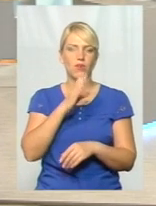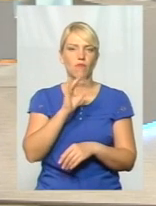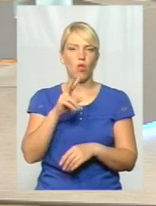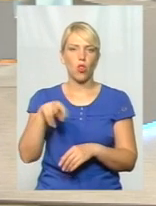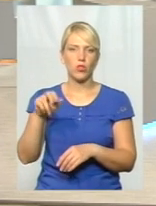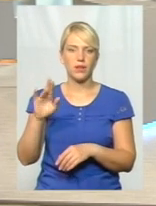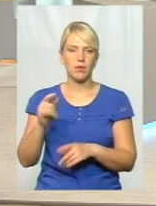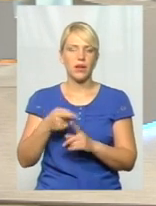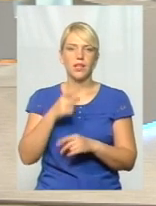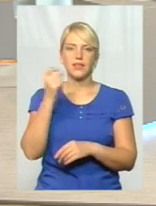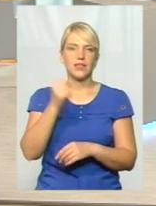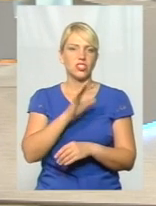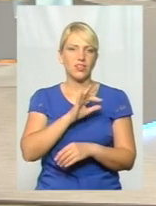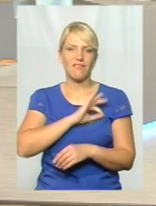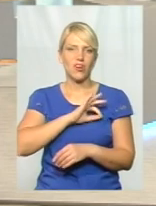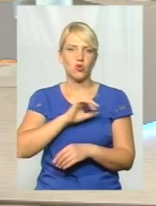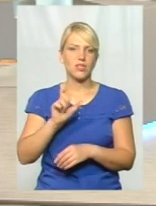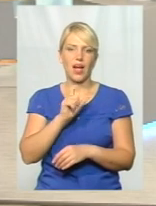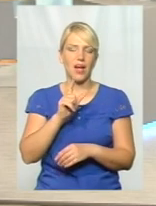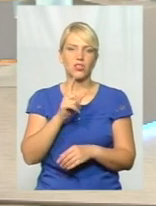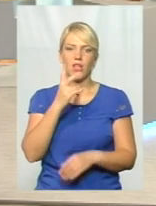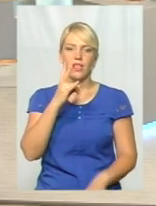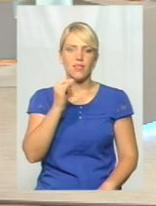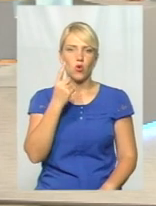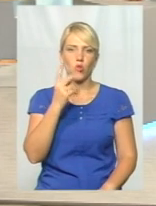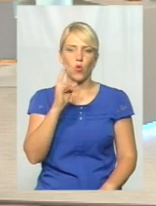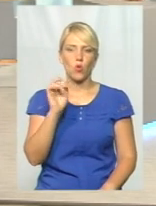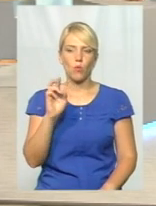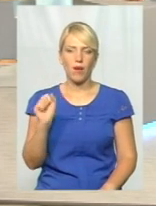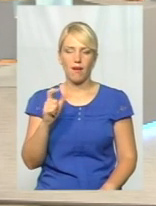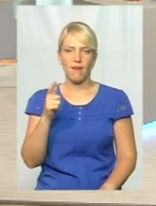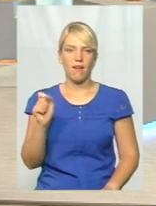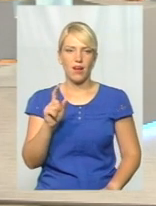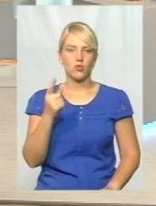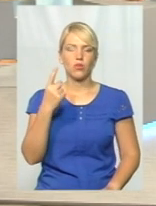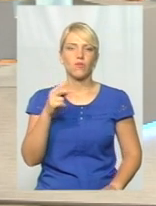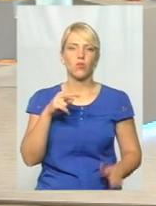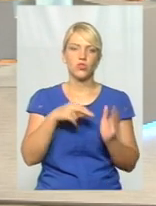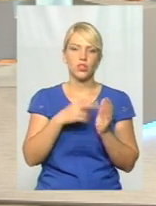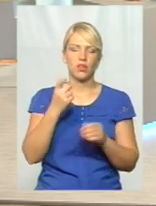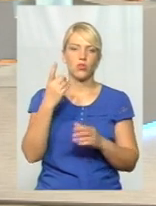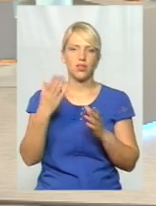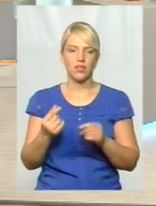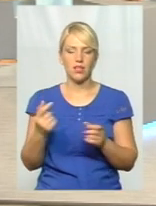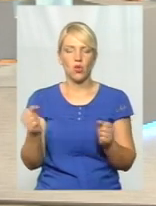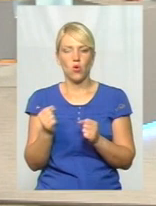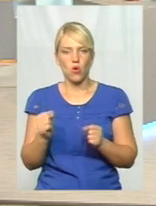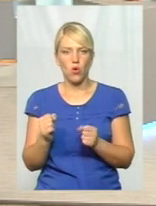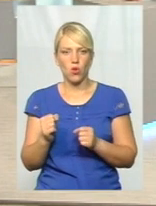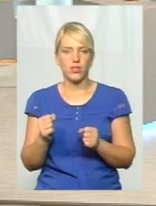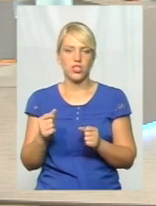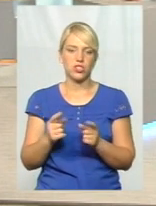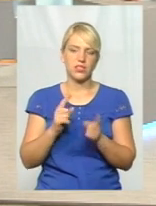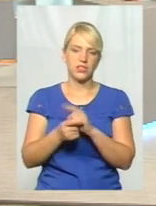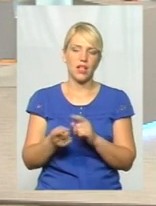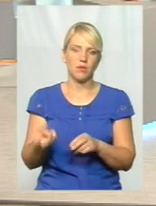там можуть тиждень не використовувати взагалі ні куба газу, потім включити на один день, бо там холодніше стало, чи вони прийшли попрацювати. Тобто